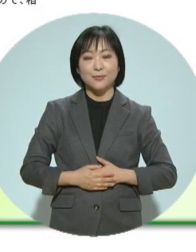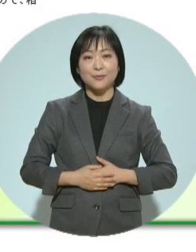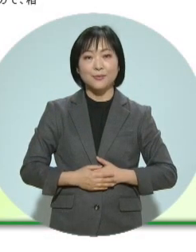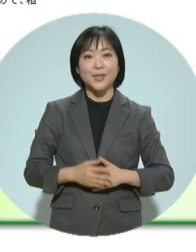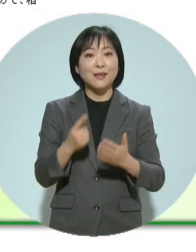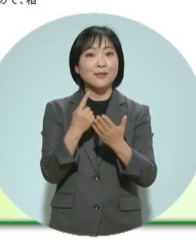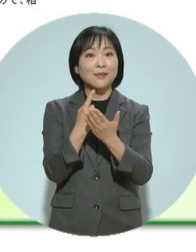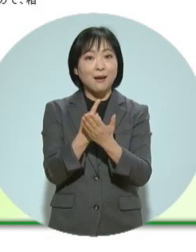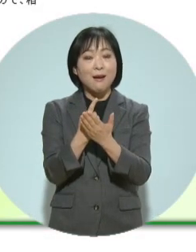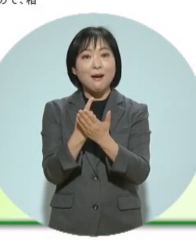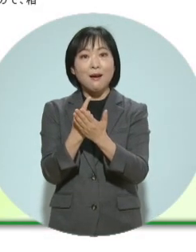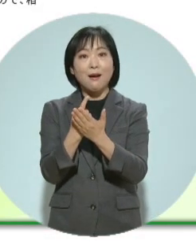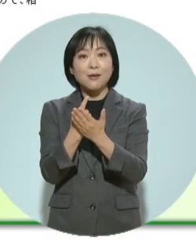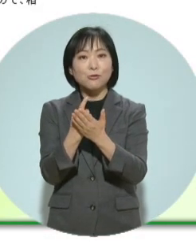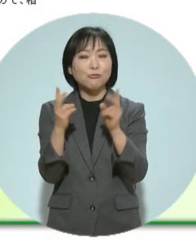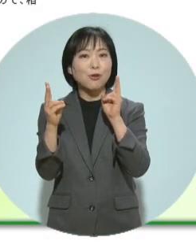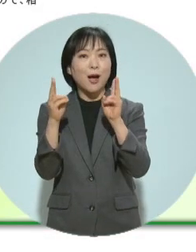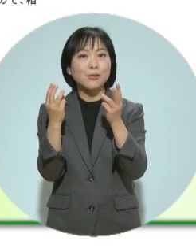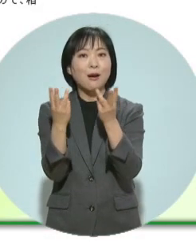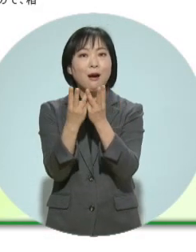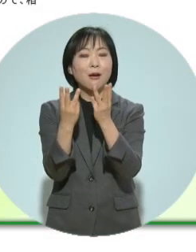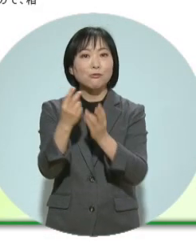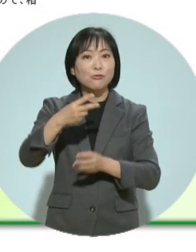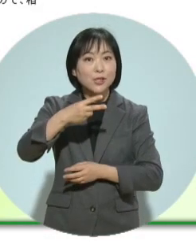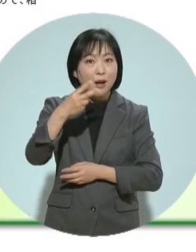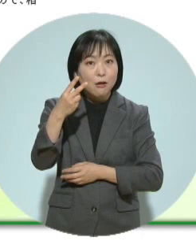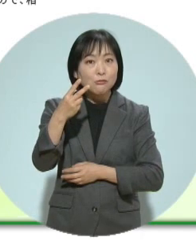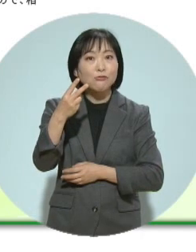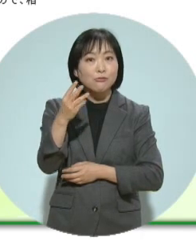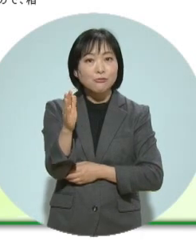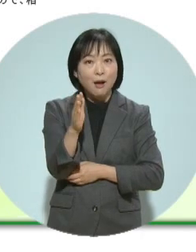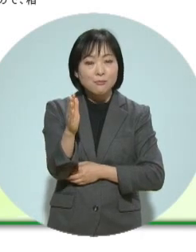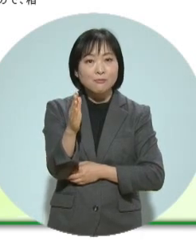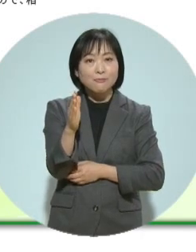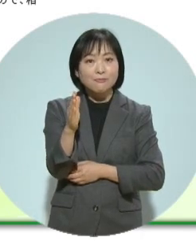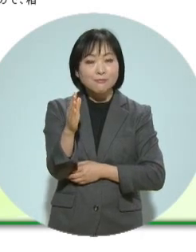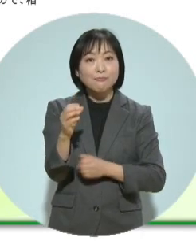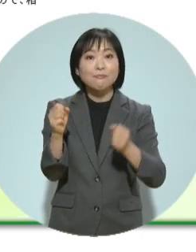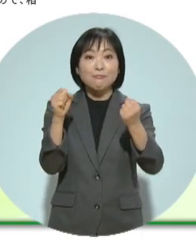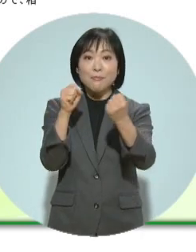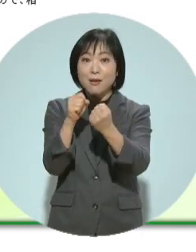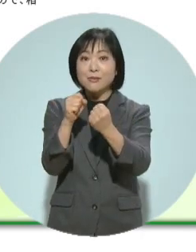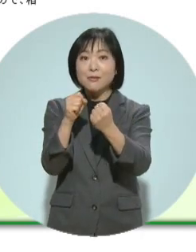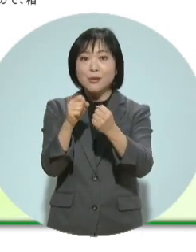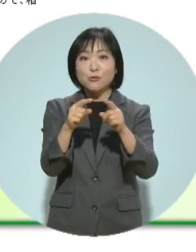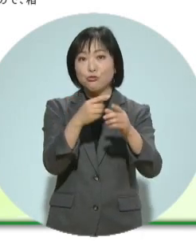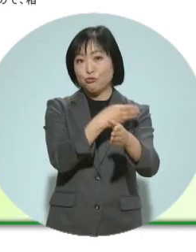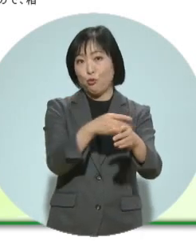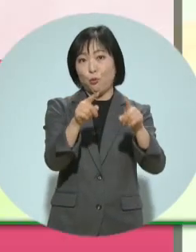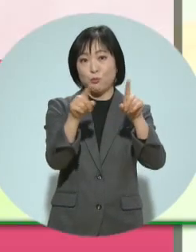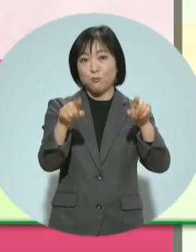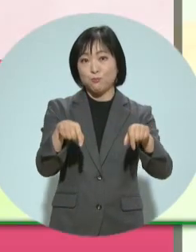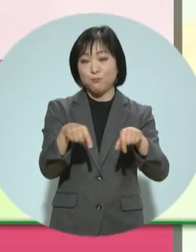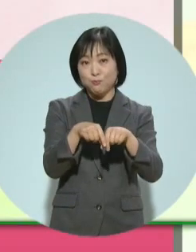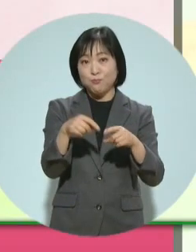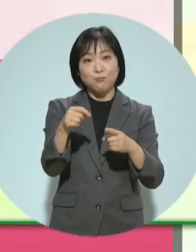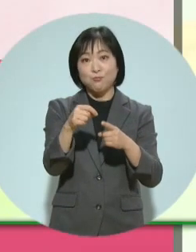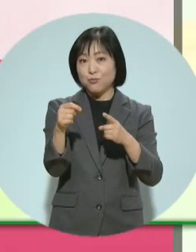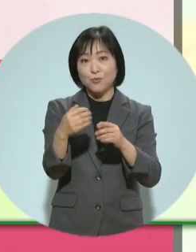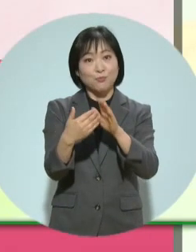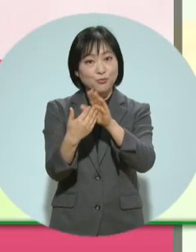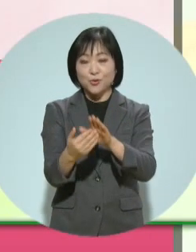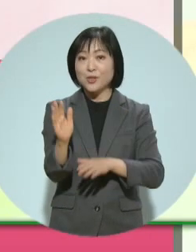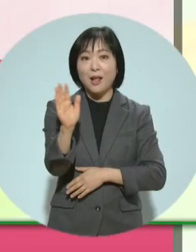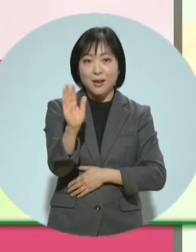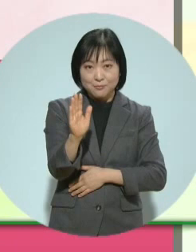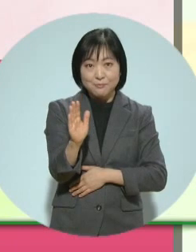参加するおよそ200社の面接を書類選考なしで受けることができるほか、著名人による特別講